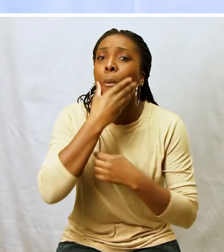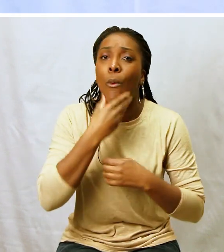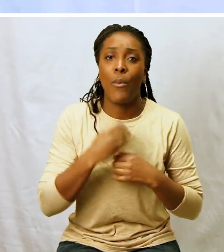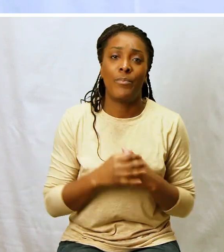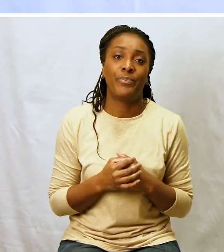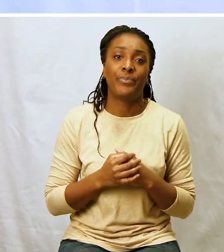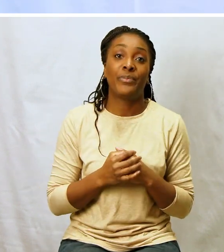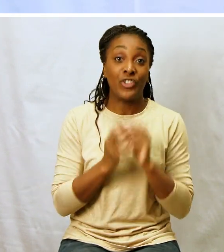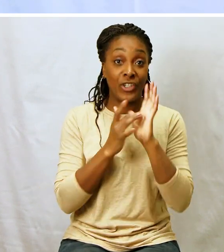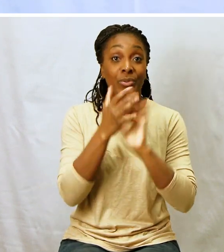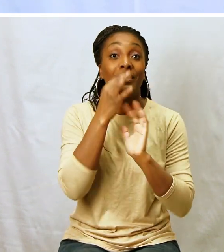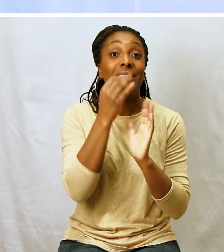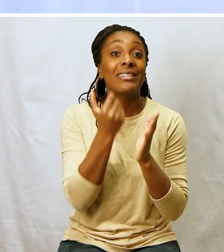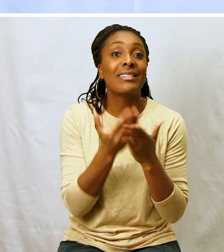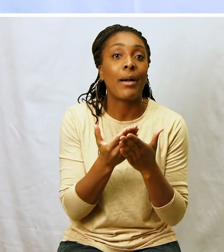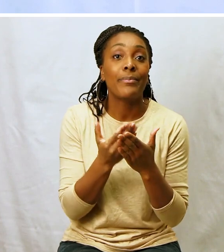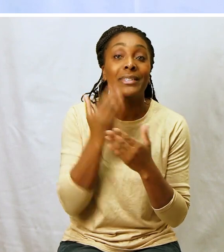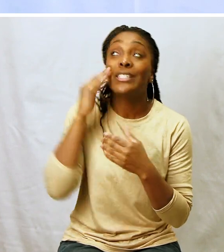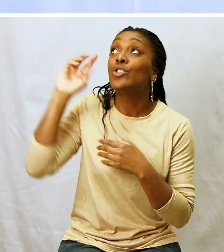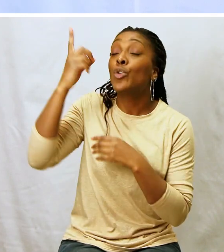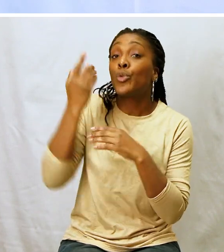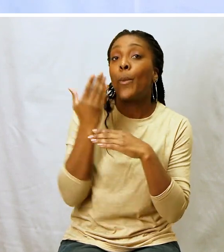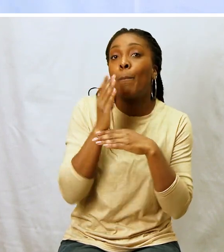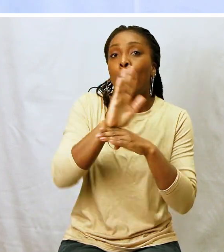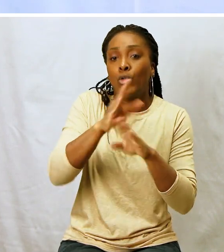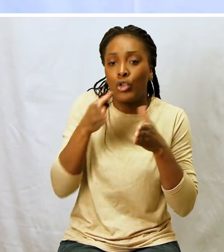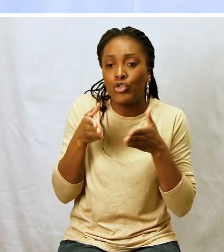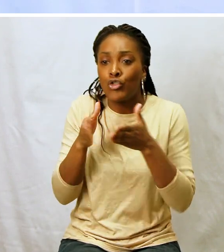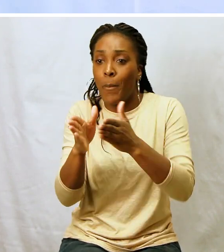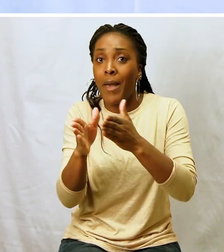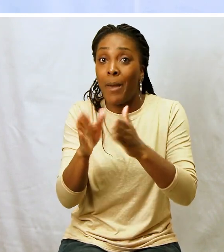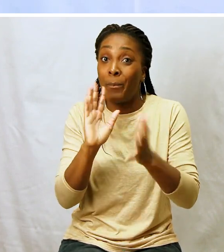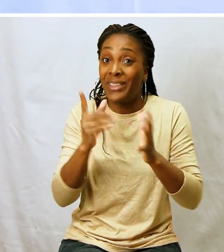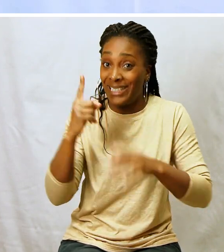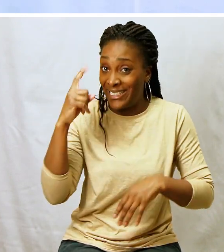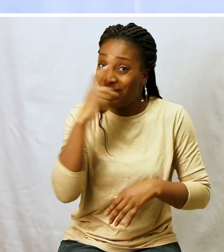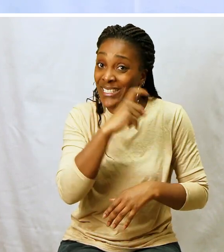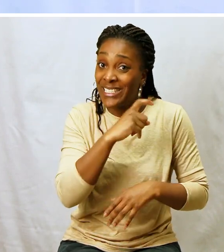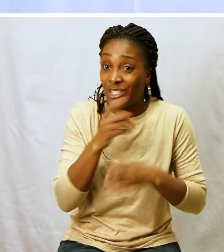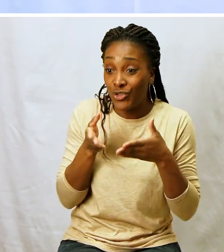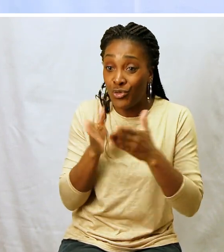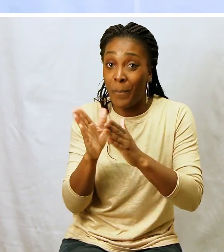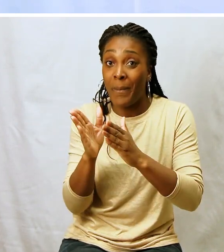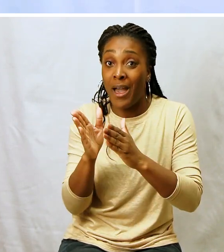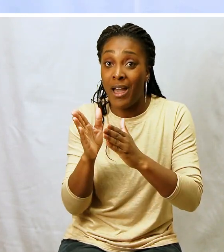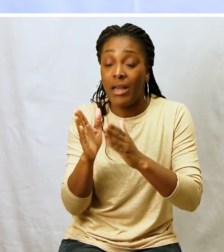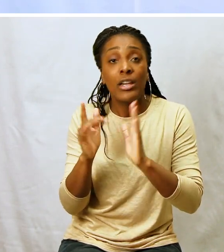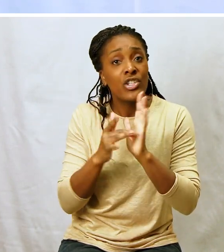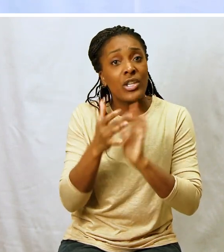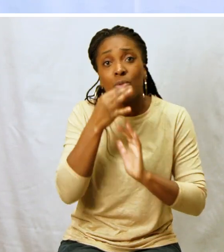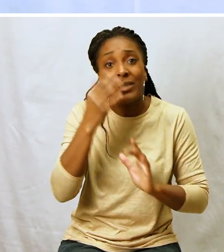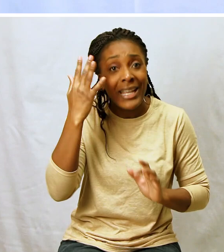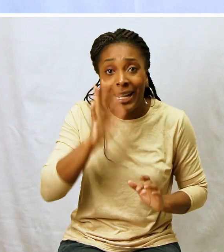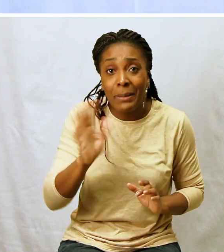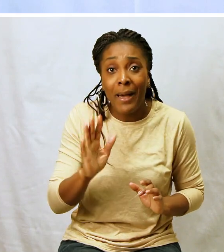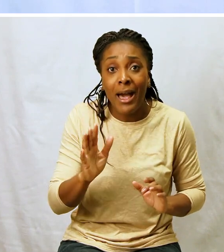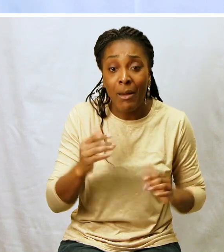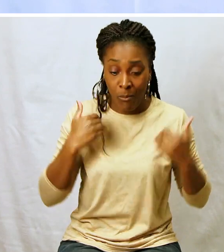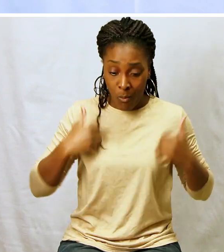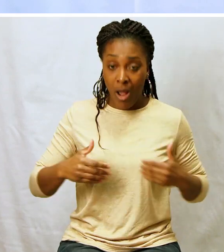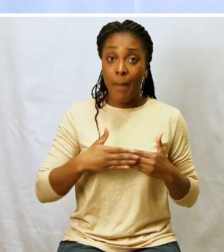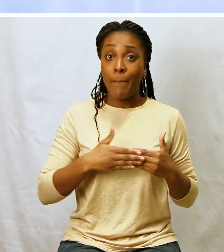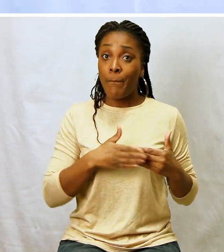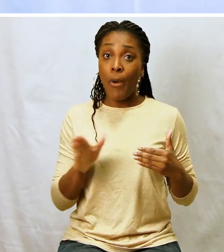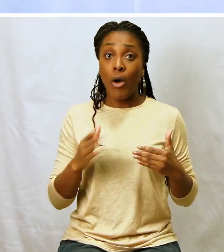que, eh bien, quand Dieu t'indique une direction, même parfois difficile à prendre, eh bien, Jésus te dit, moi, je suis la porte. Si tu entres par moi, si